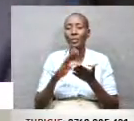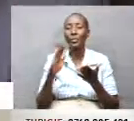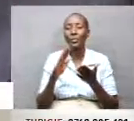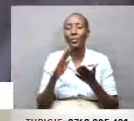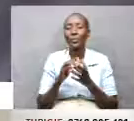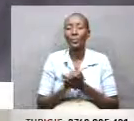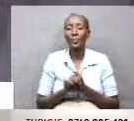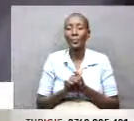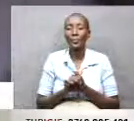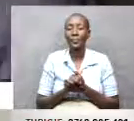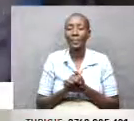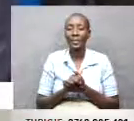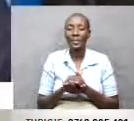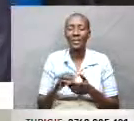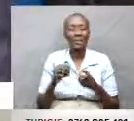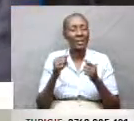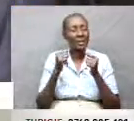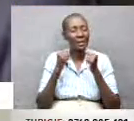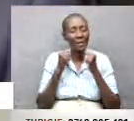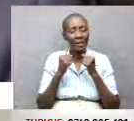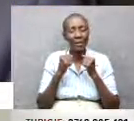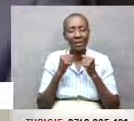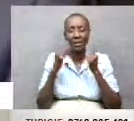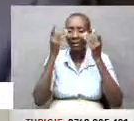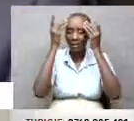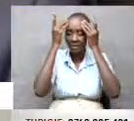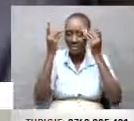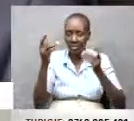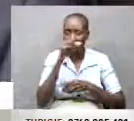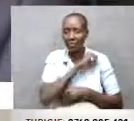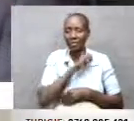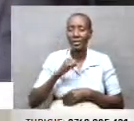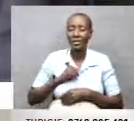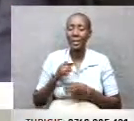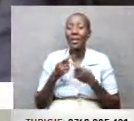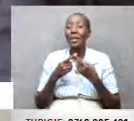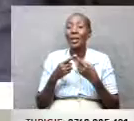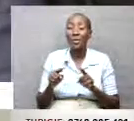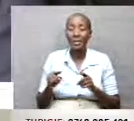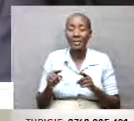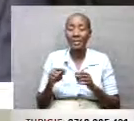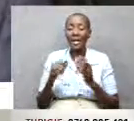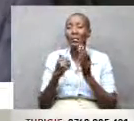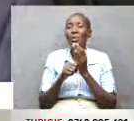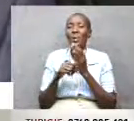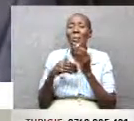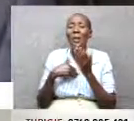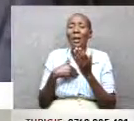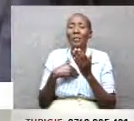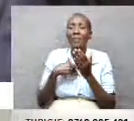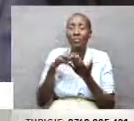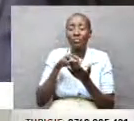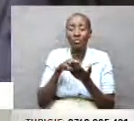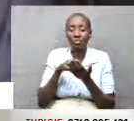has been a difficult decision for the Senate. But the Senate has been faced with situation where it has to rise to